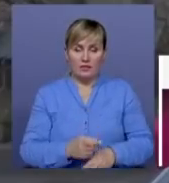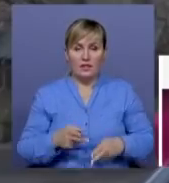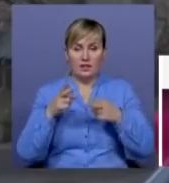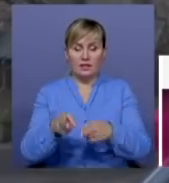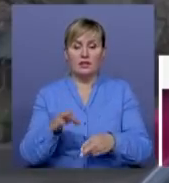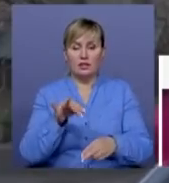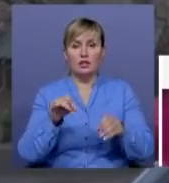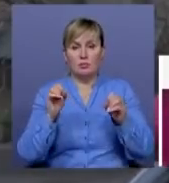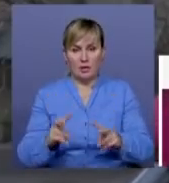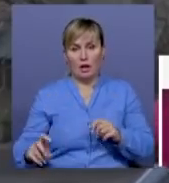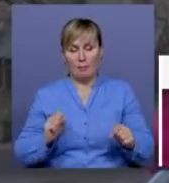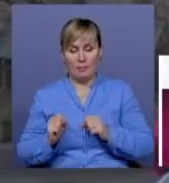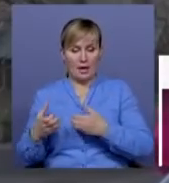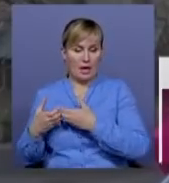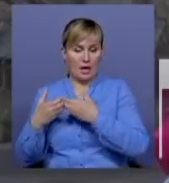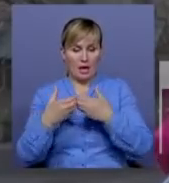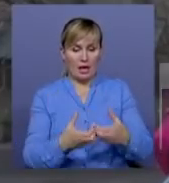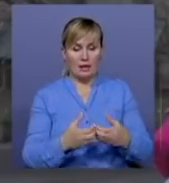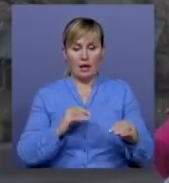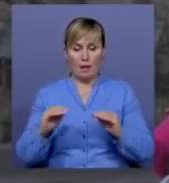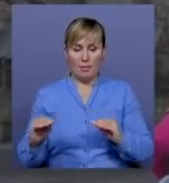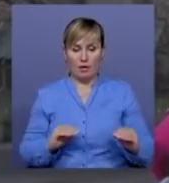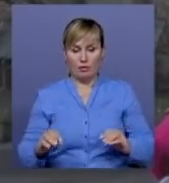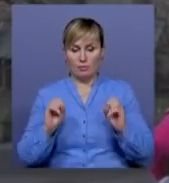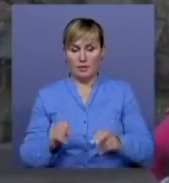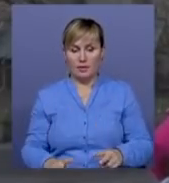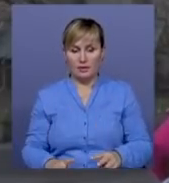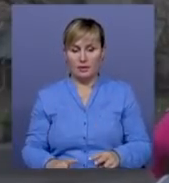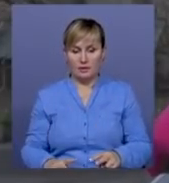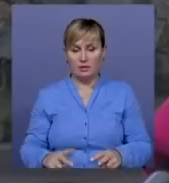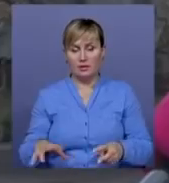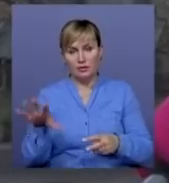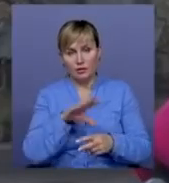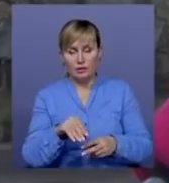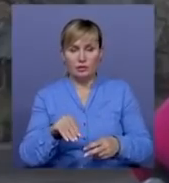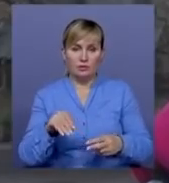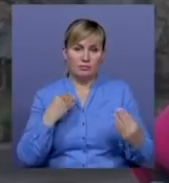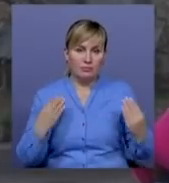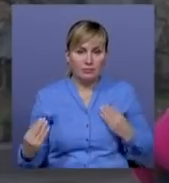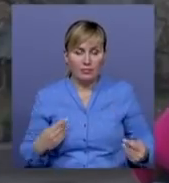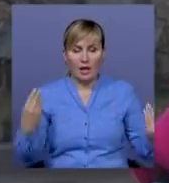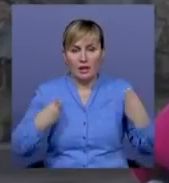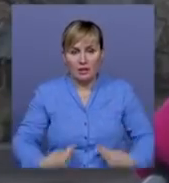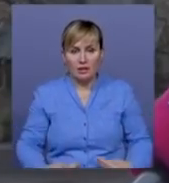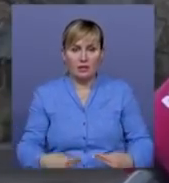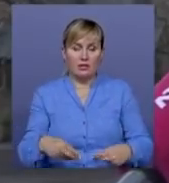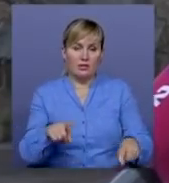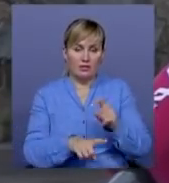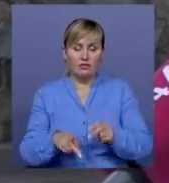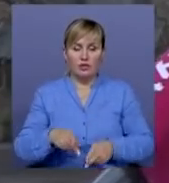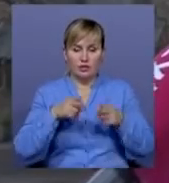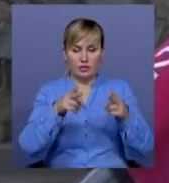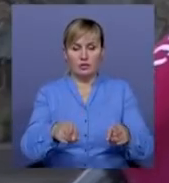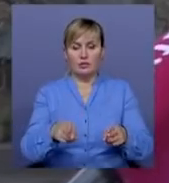И специальная бригада у нас оборудована средствами имуществом выезжаем